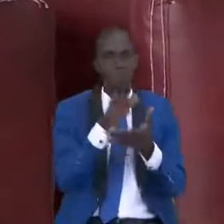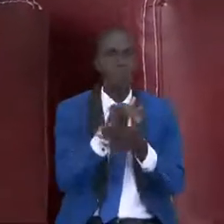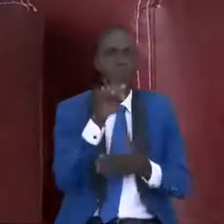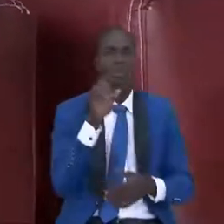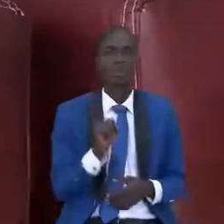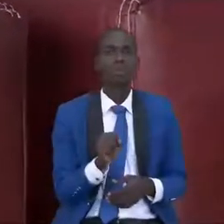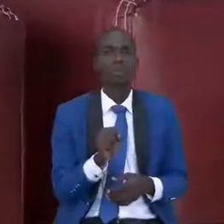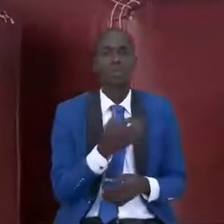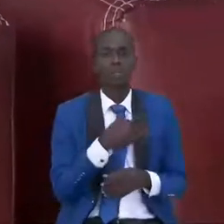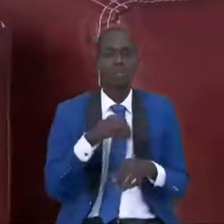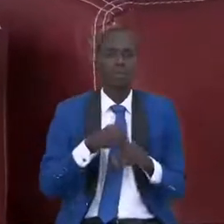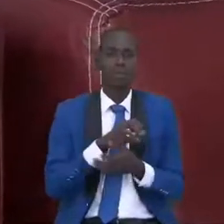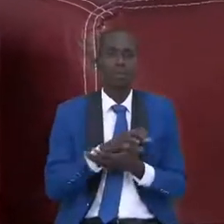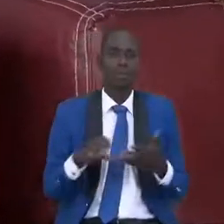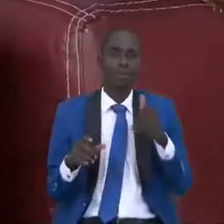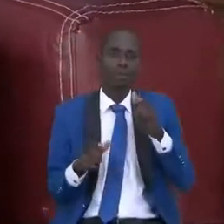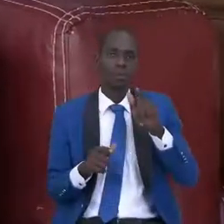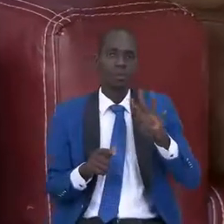24.